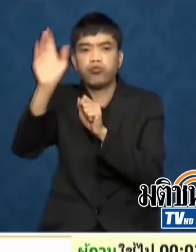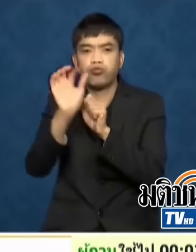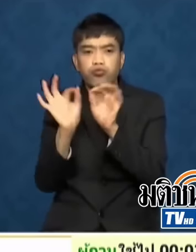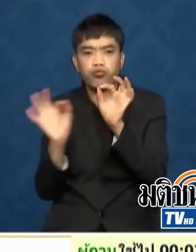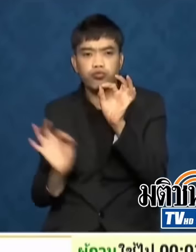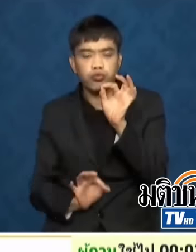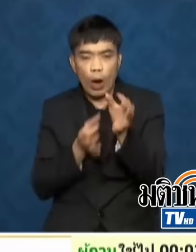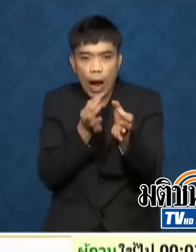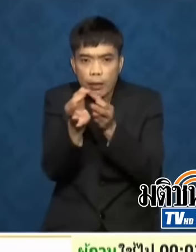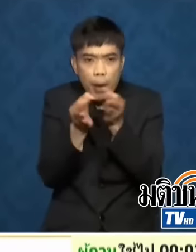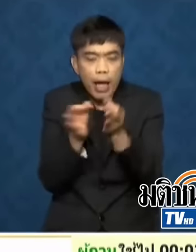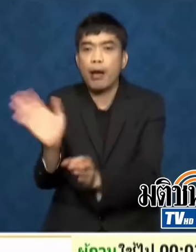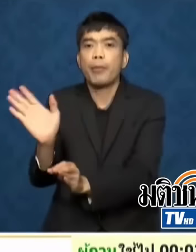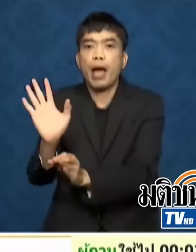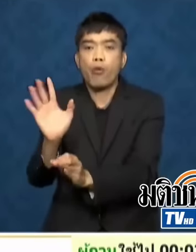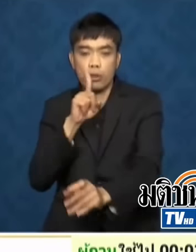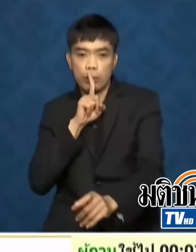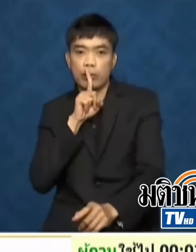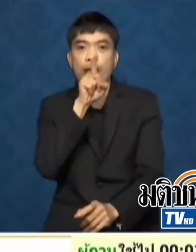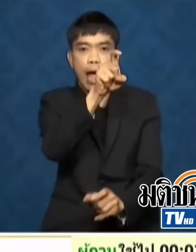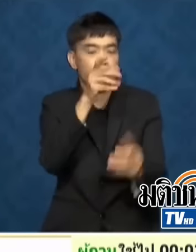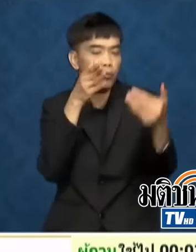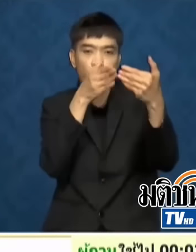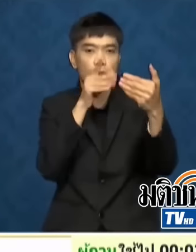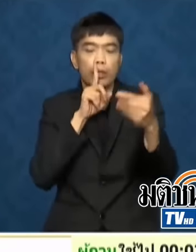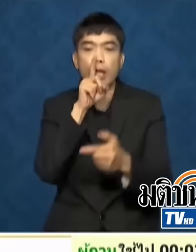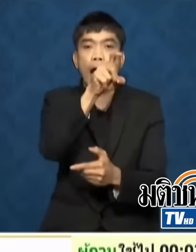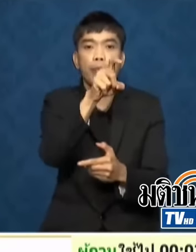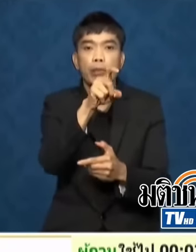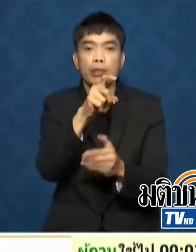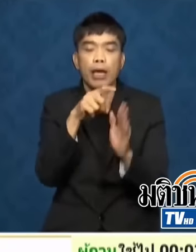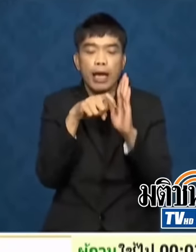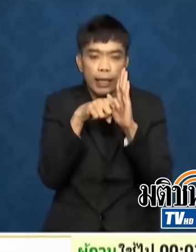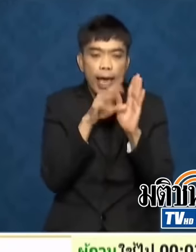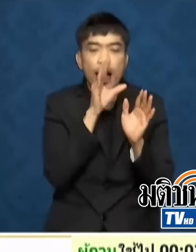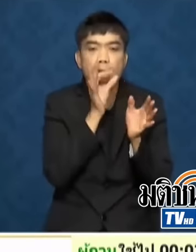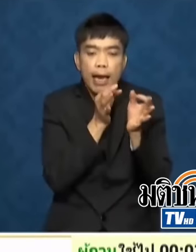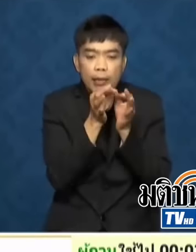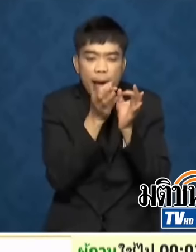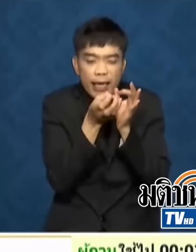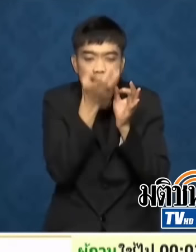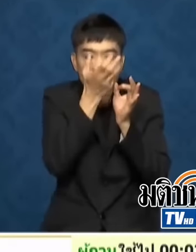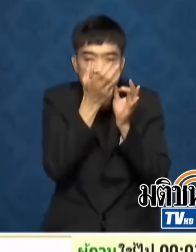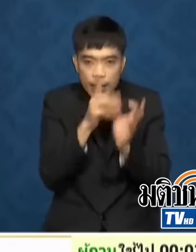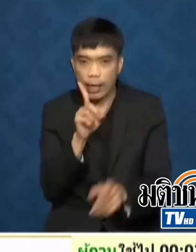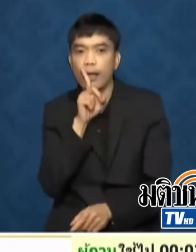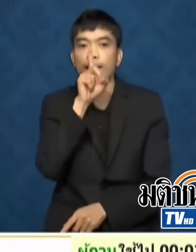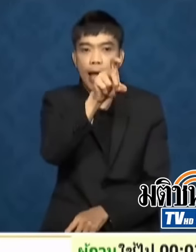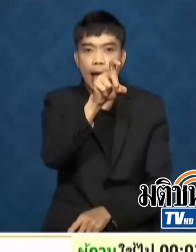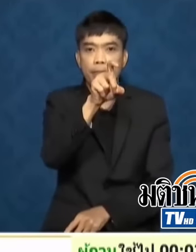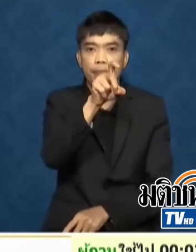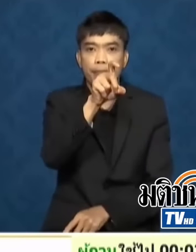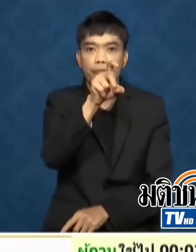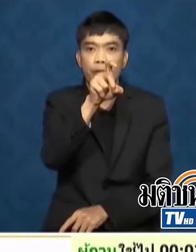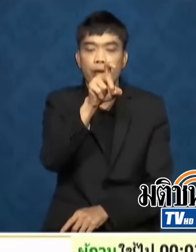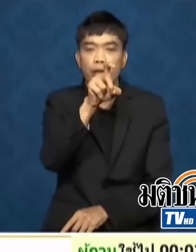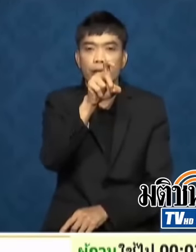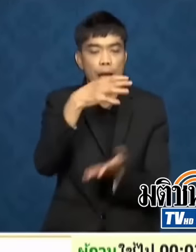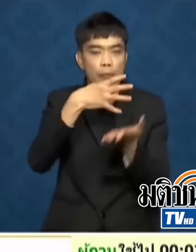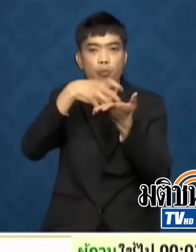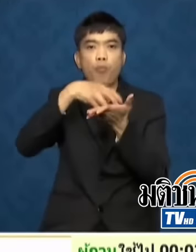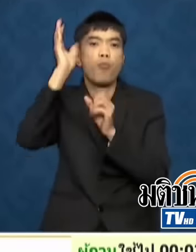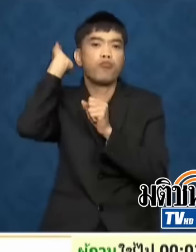ายต้องเป็นการถามท่านจะถามนำได้นิดเดียวท่านตั้งคำถามก่อนก็แล้วกันแล้วท่านจะอ